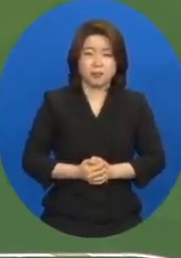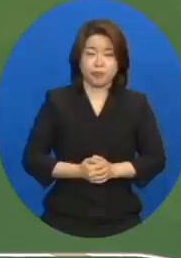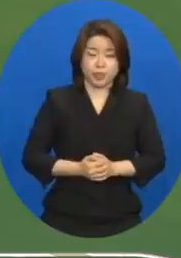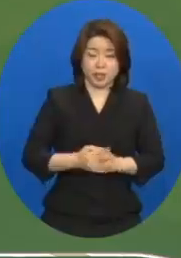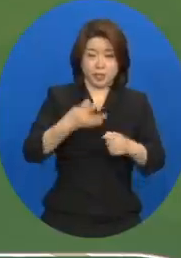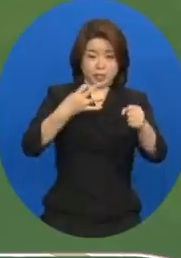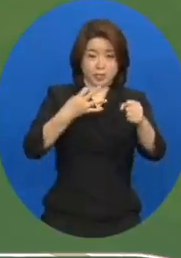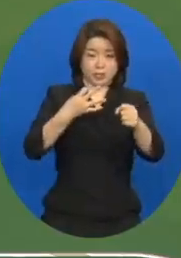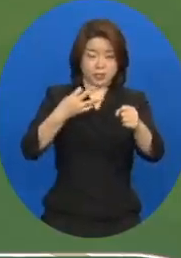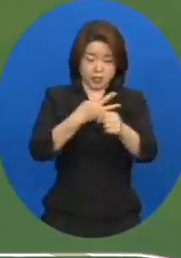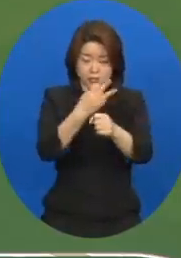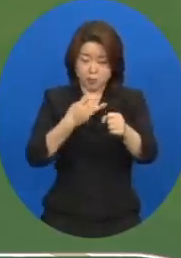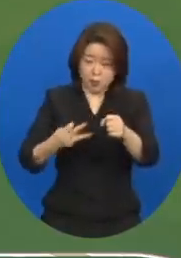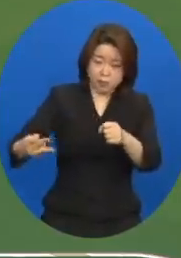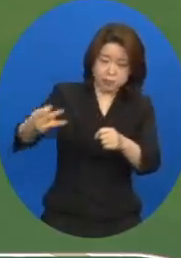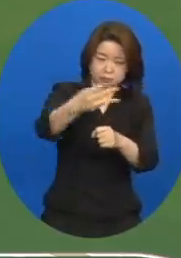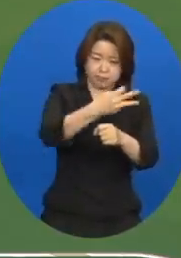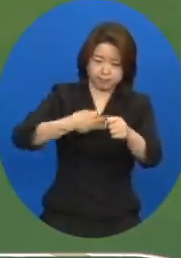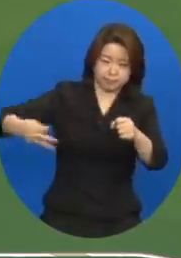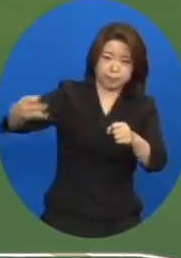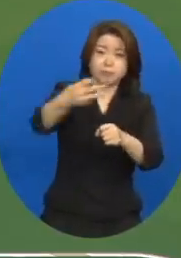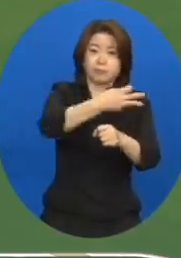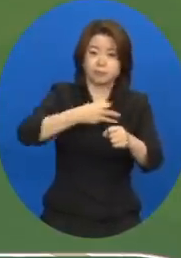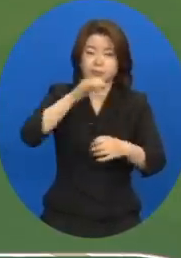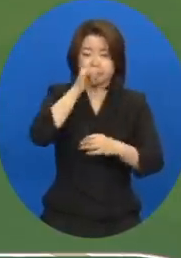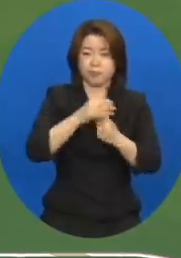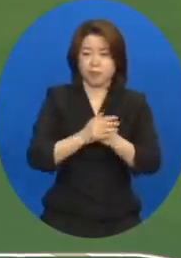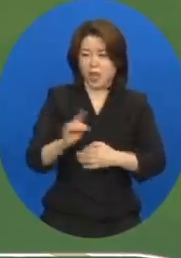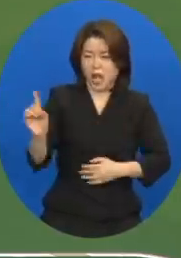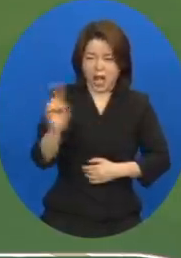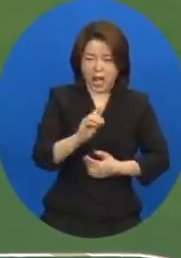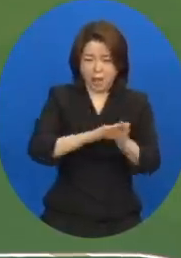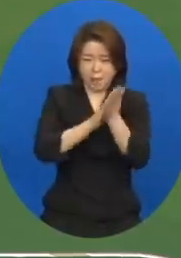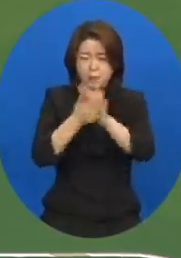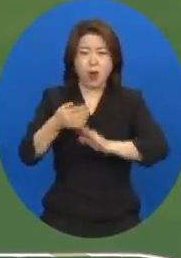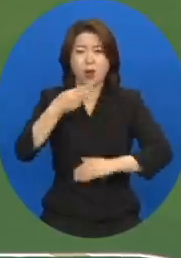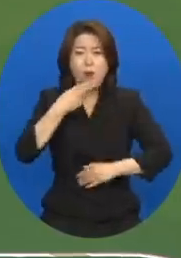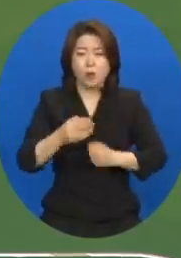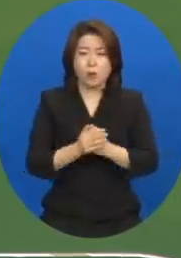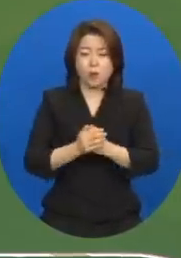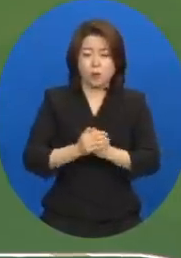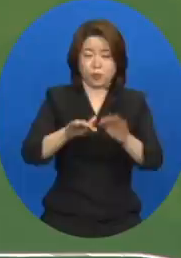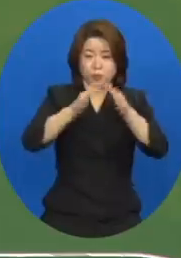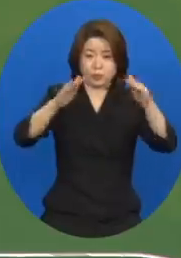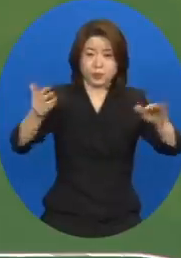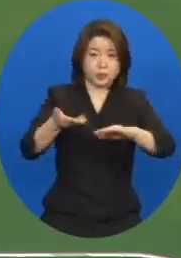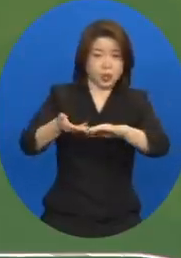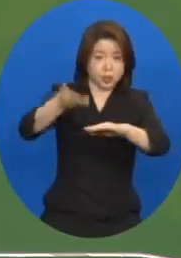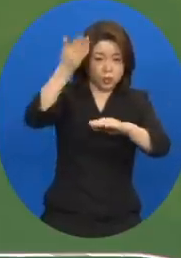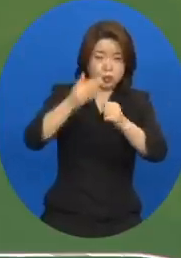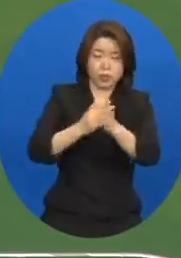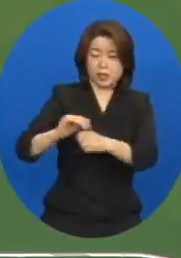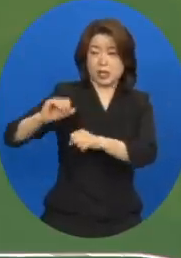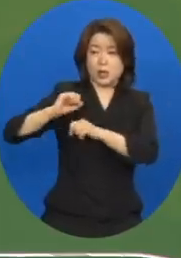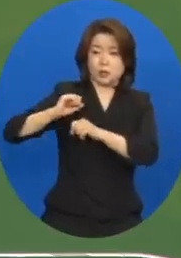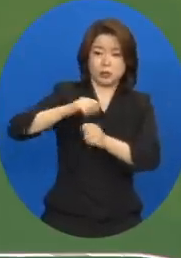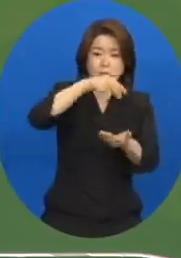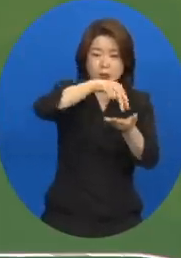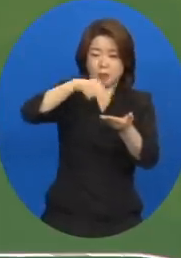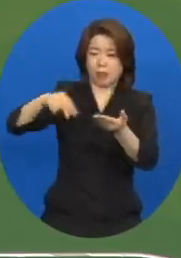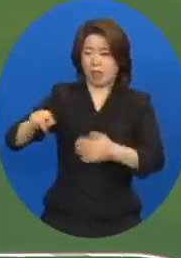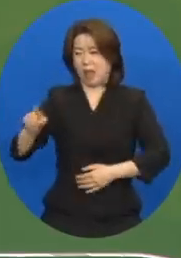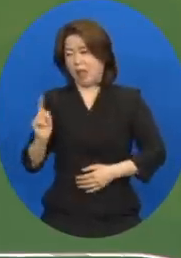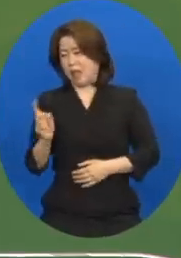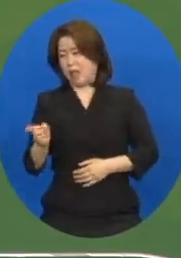13번 여리고성을 돕니다. 아무런 변화가 없고 성 위에 있는 그 군사들은 조롱하는